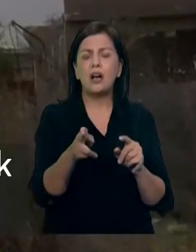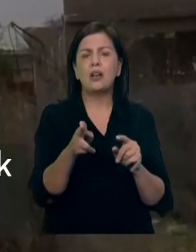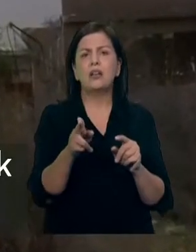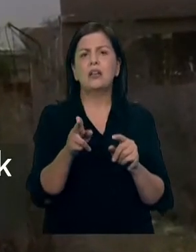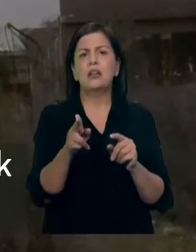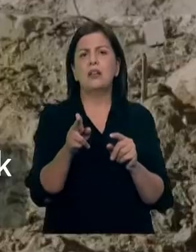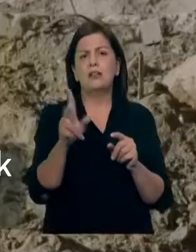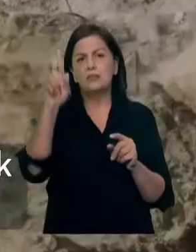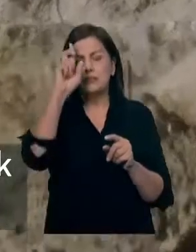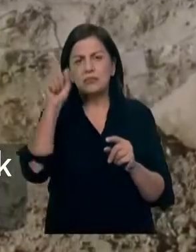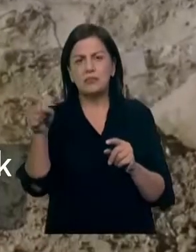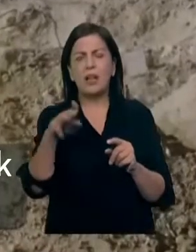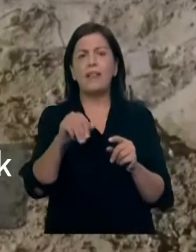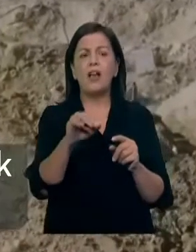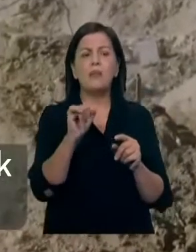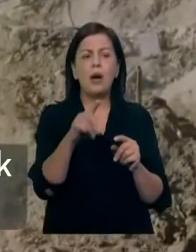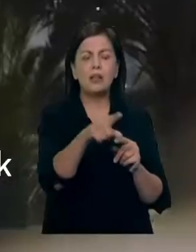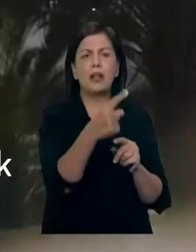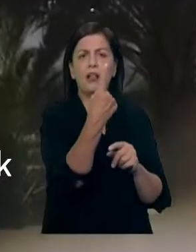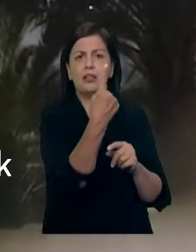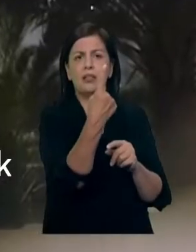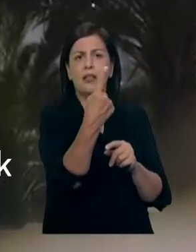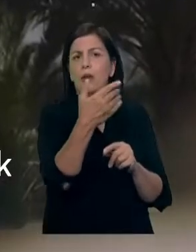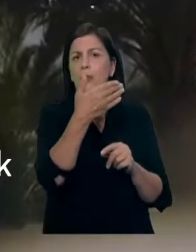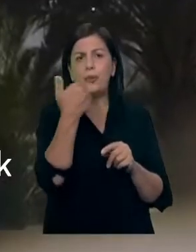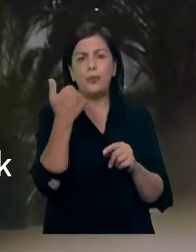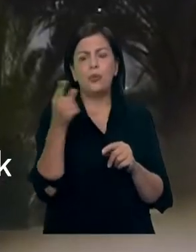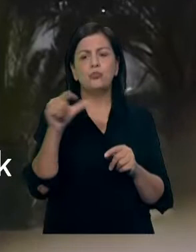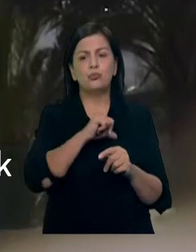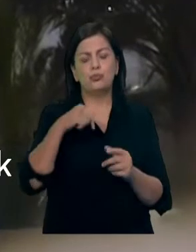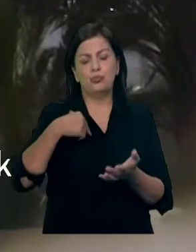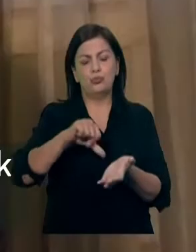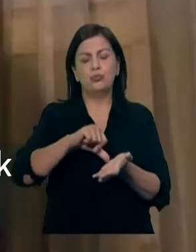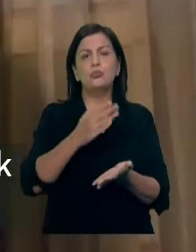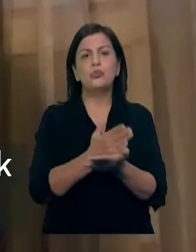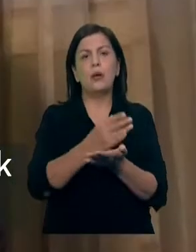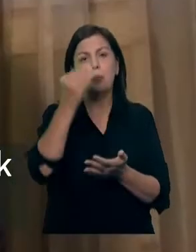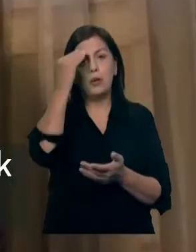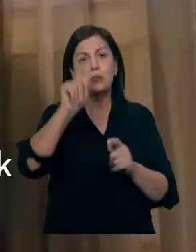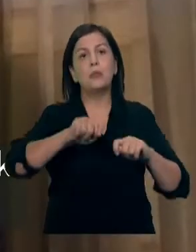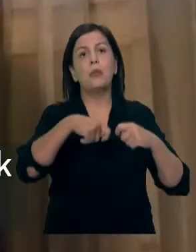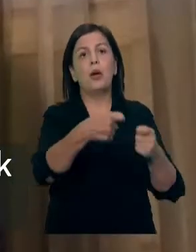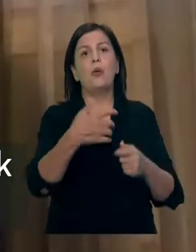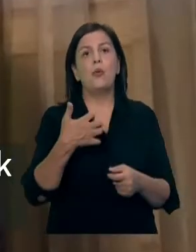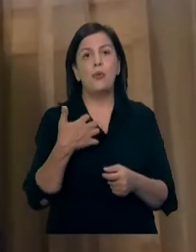əyaləti Talibanın Əfqanistanda tək olmadığını, özünün də mövcudluğunu göstərir.